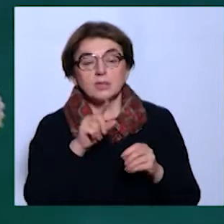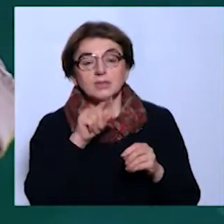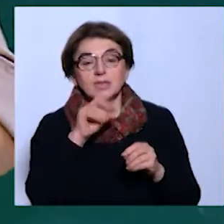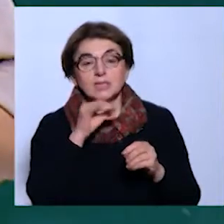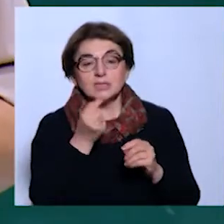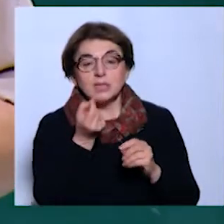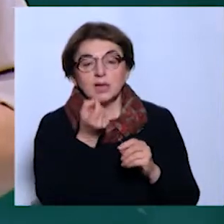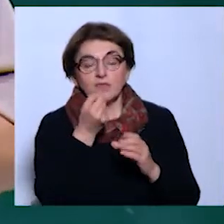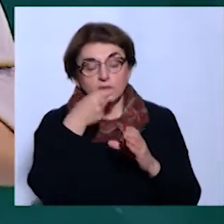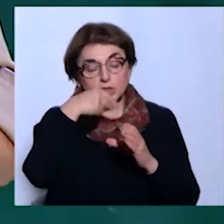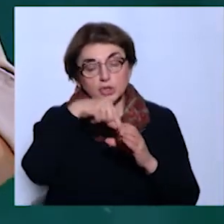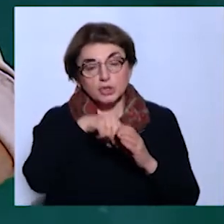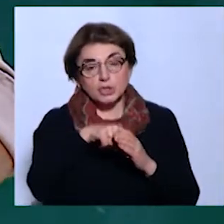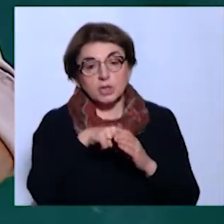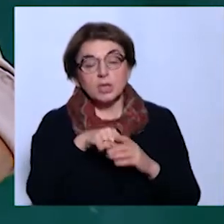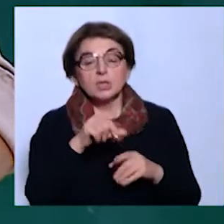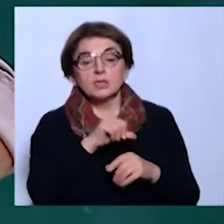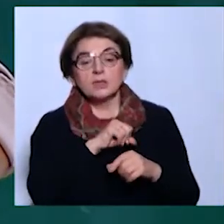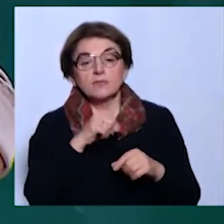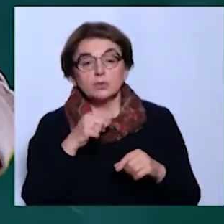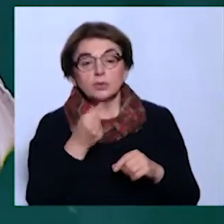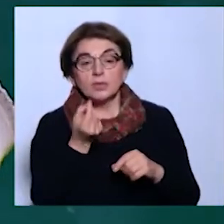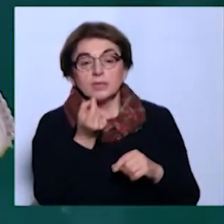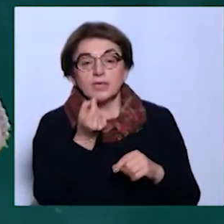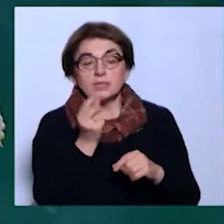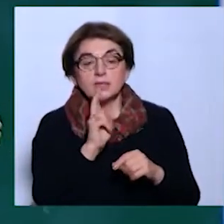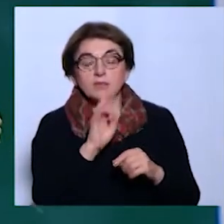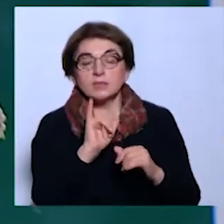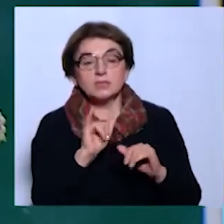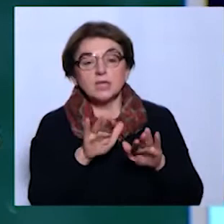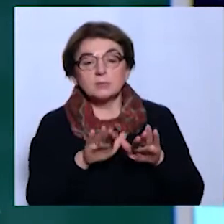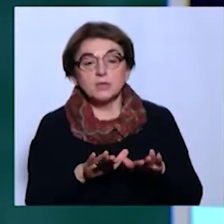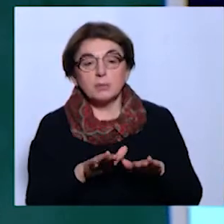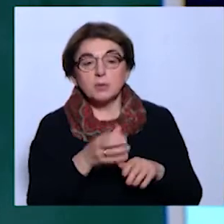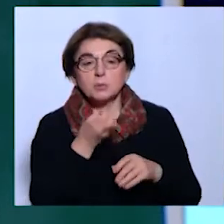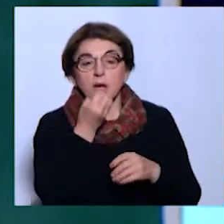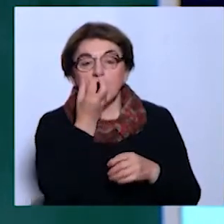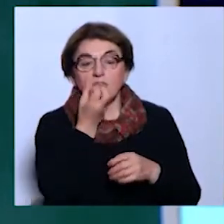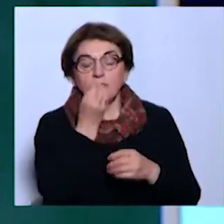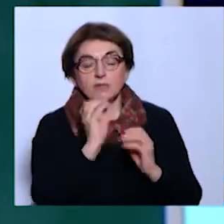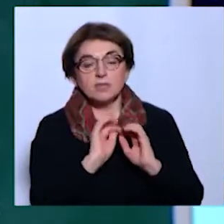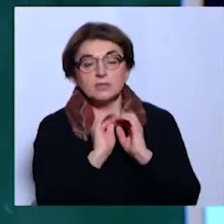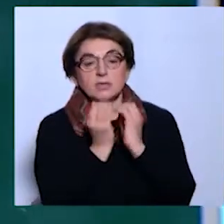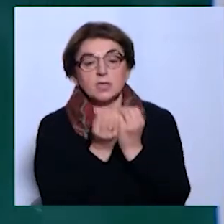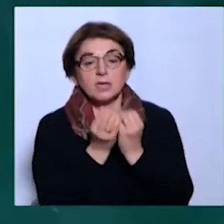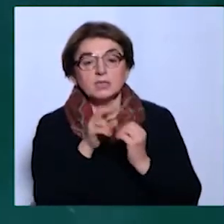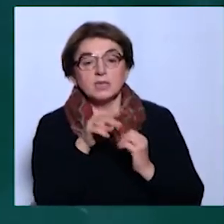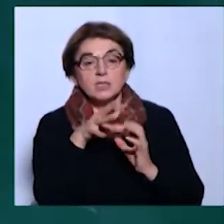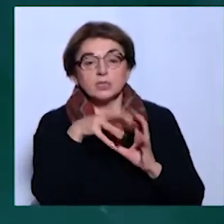თესლკვირტში. თესლკვირტი კი ყვავილის ნასკვში. ხოლო მამრობითი სასქესო